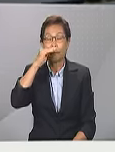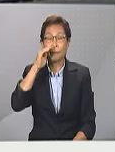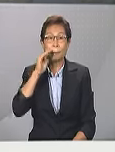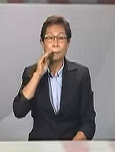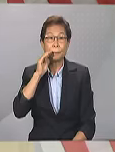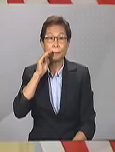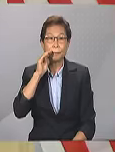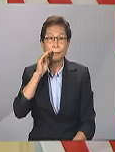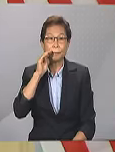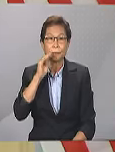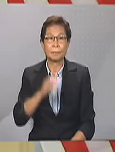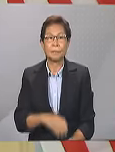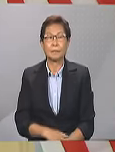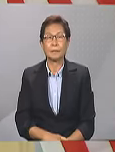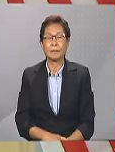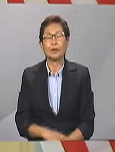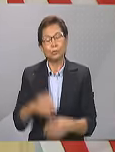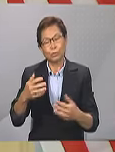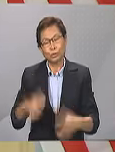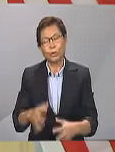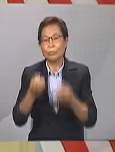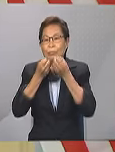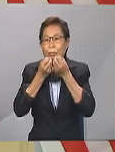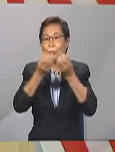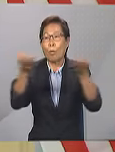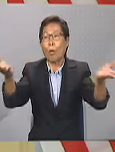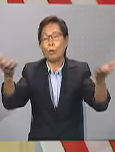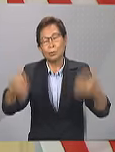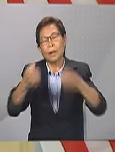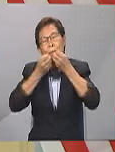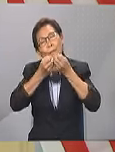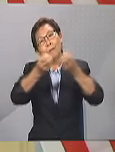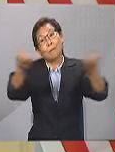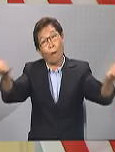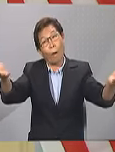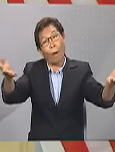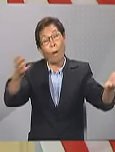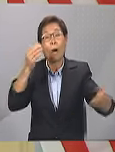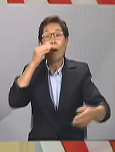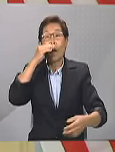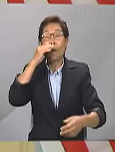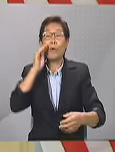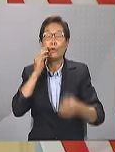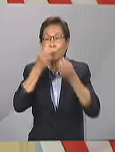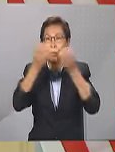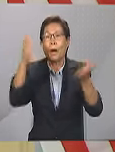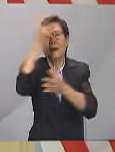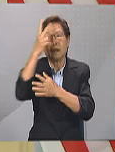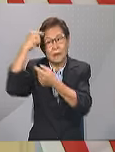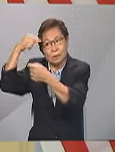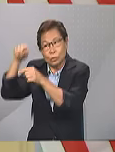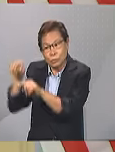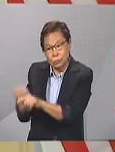Yasin telepon umumkan telah pun memaklumkan bahwa kerajaan telah pun